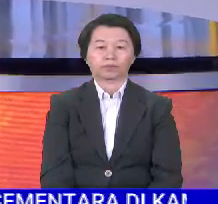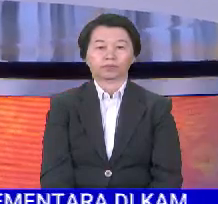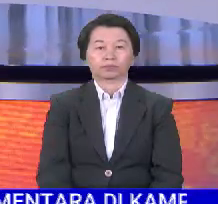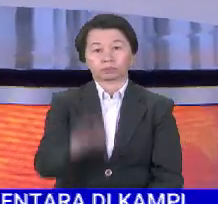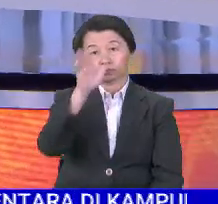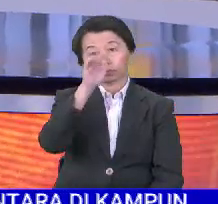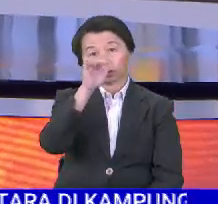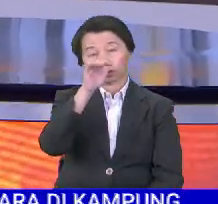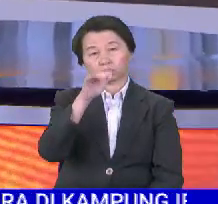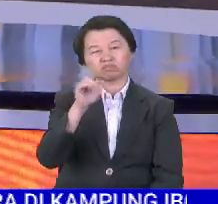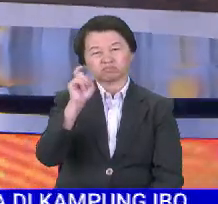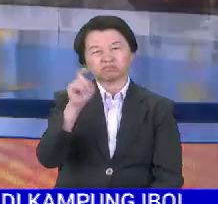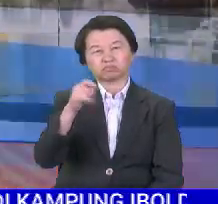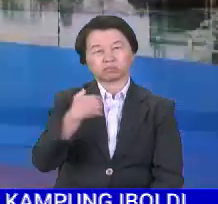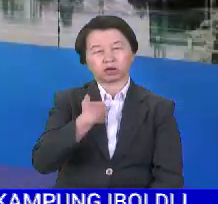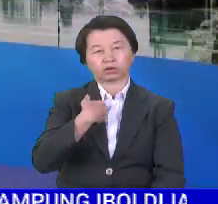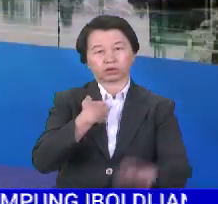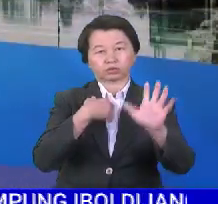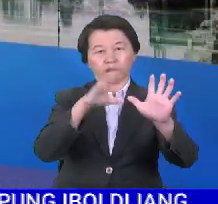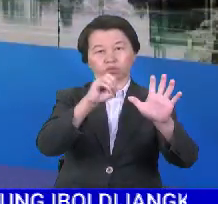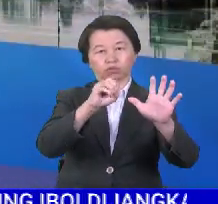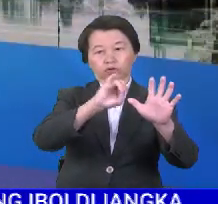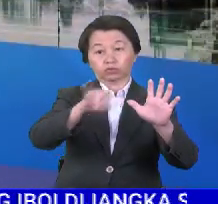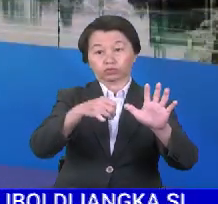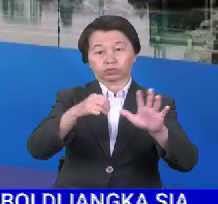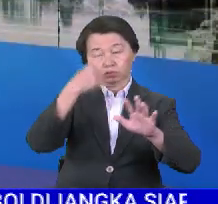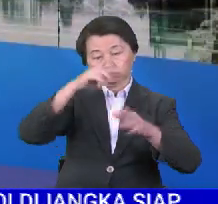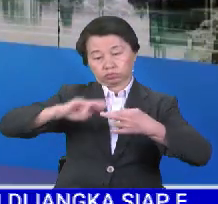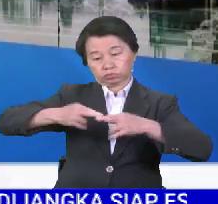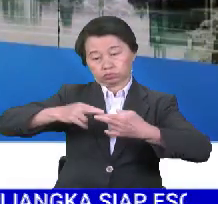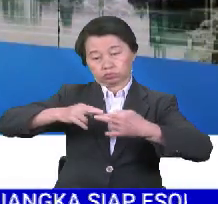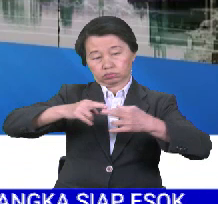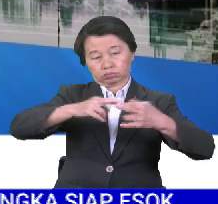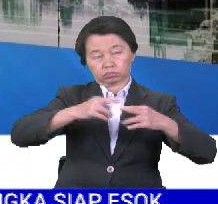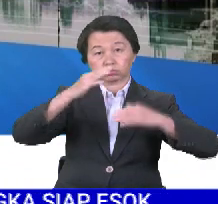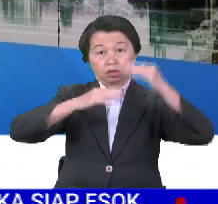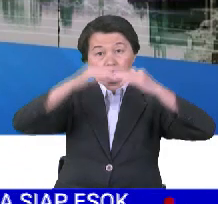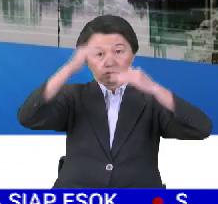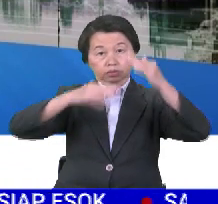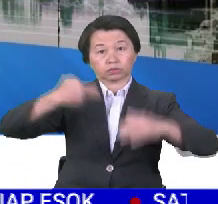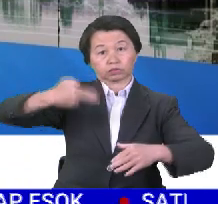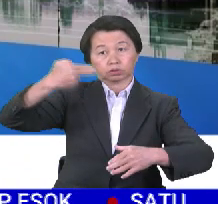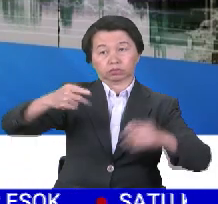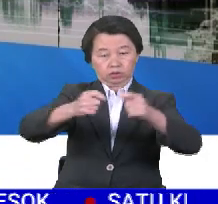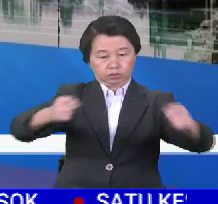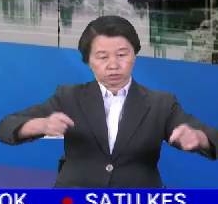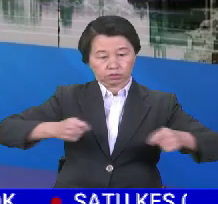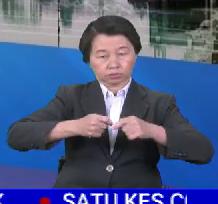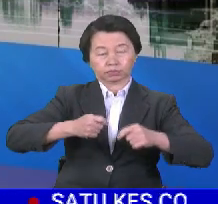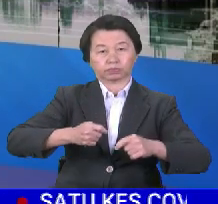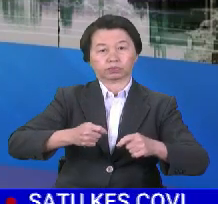Melaka memerlukan kira-kira 50 juta ringgit untuk membaik pulih dan menyelenggara bangunan bersejarah di tapak warisan